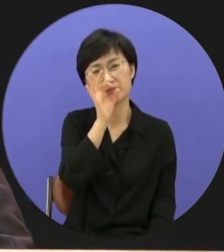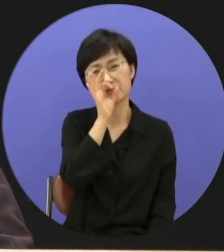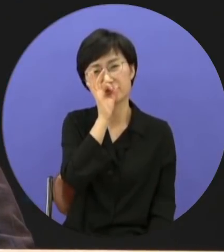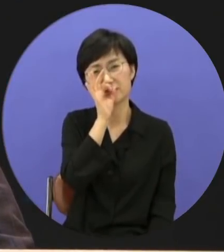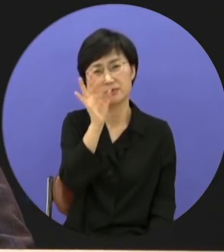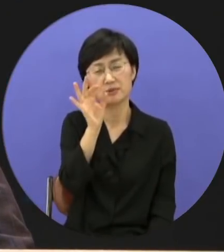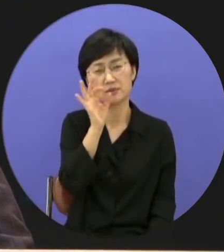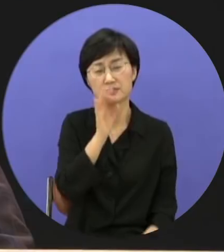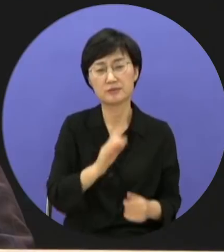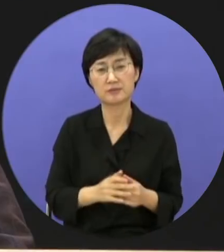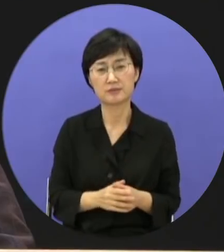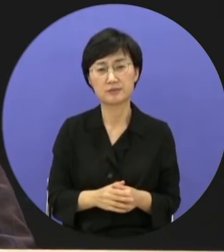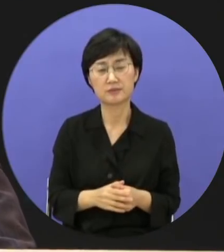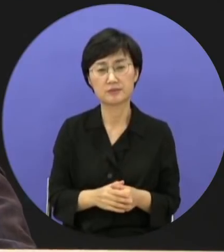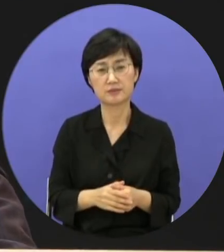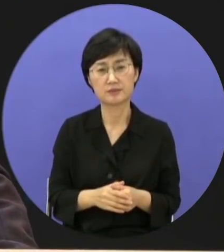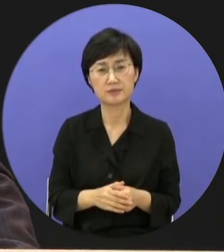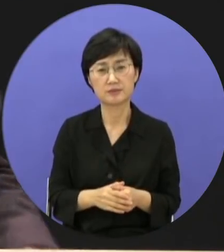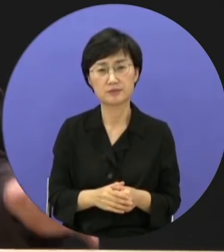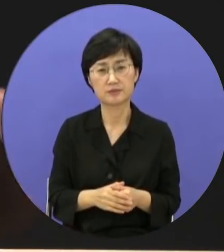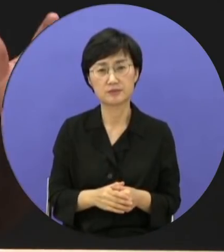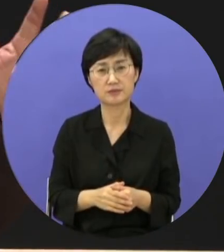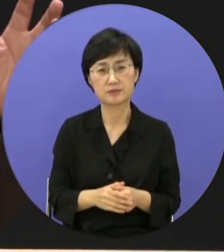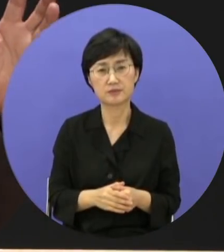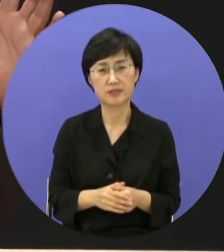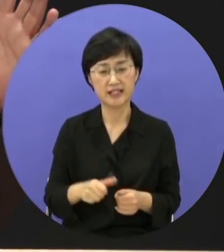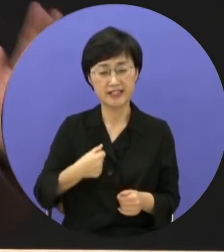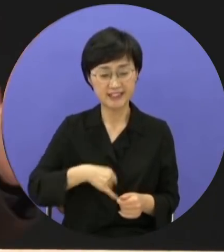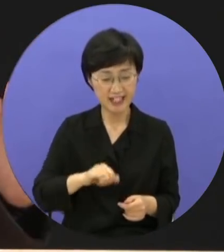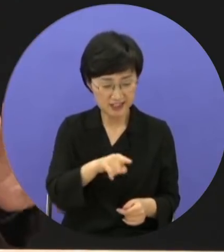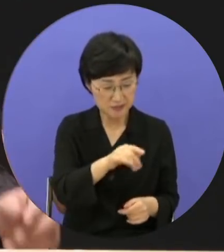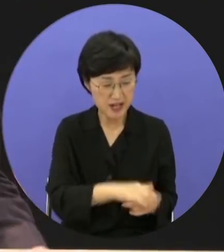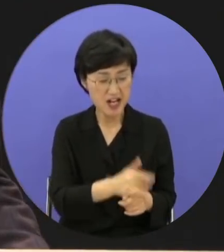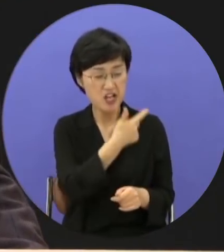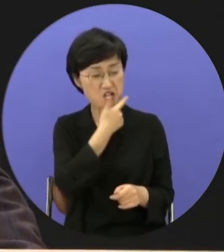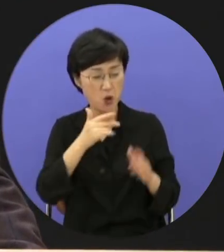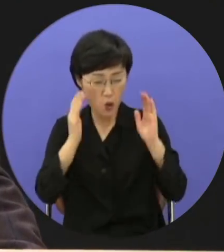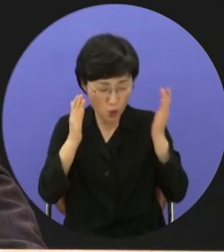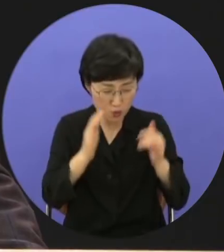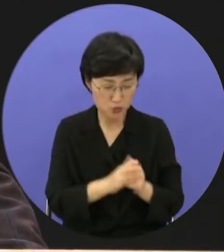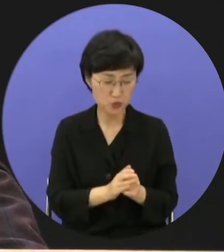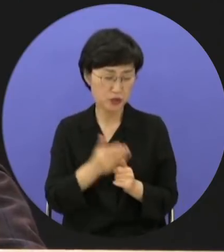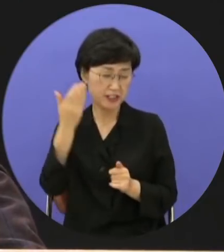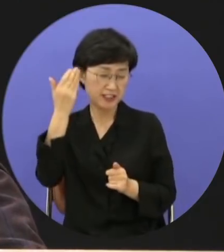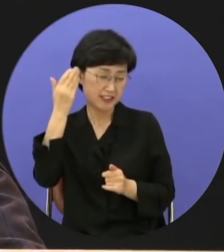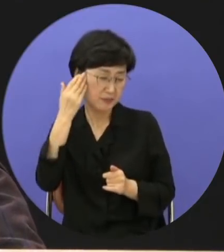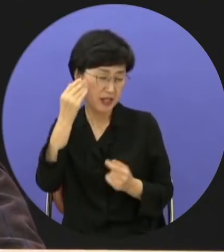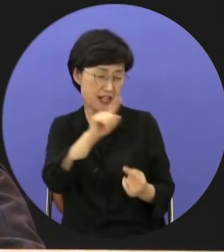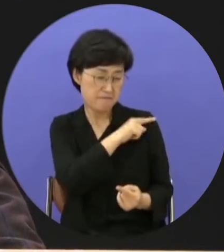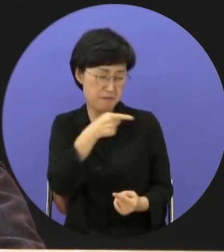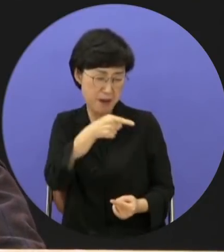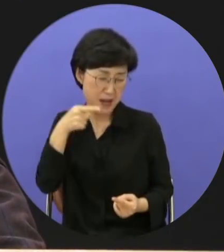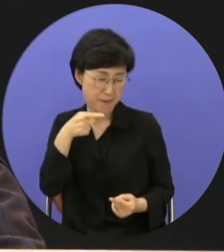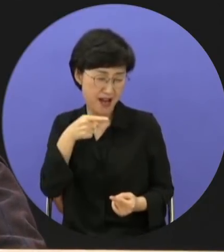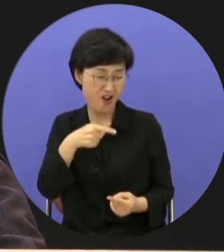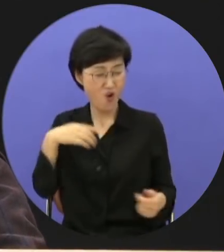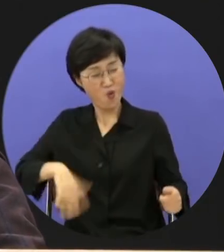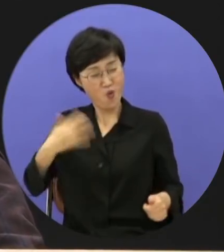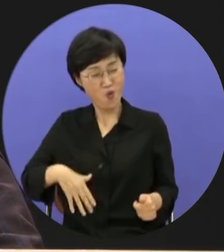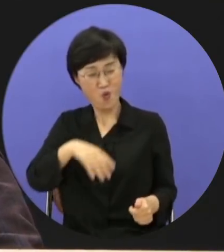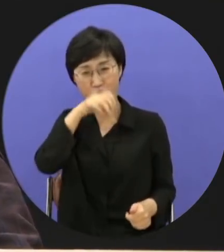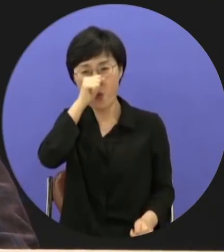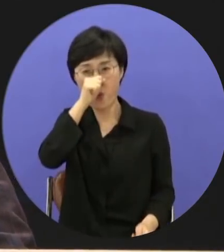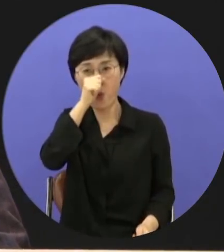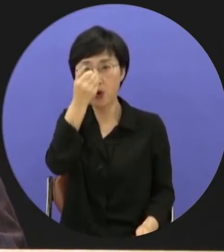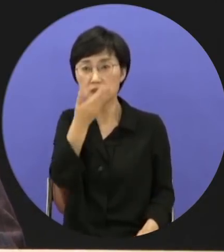cannot solve their spiritual problems. 아무리 뭐 많은 스펙을 쌓아도 영적 문제 해결이 안 돼요. No matter how many